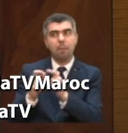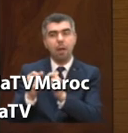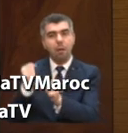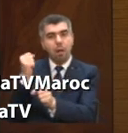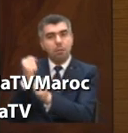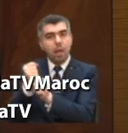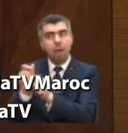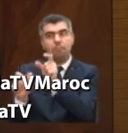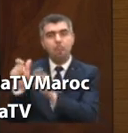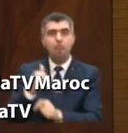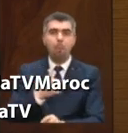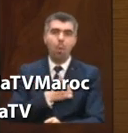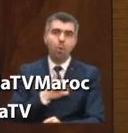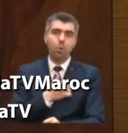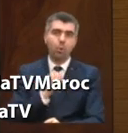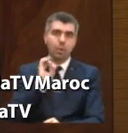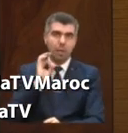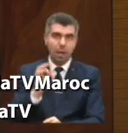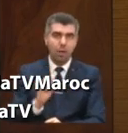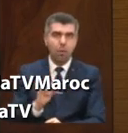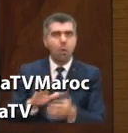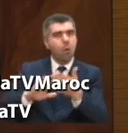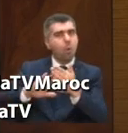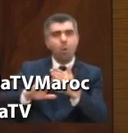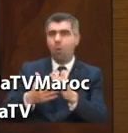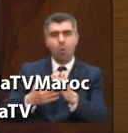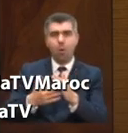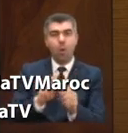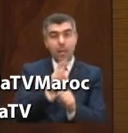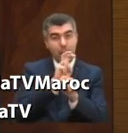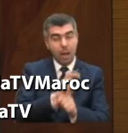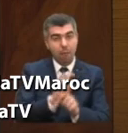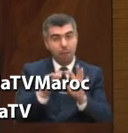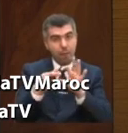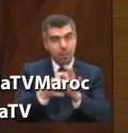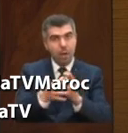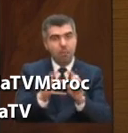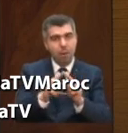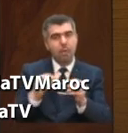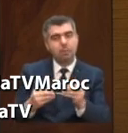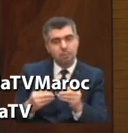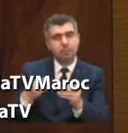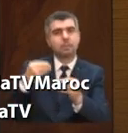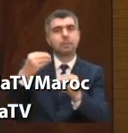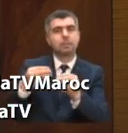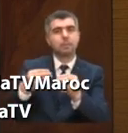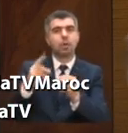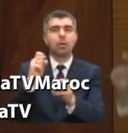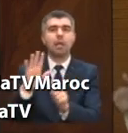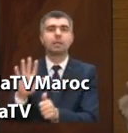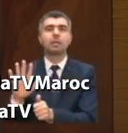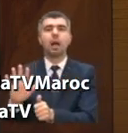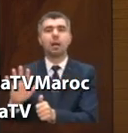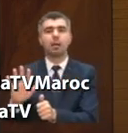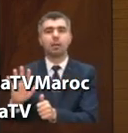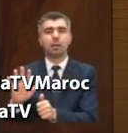مشغلين ذاتيين ماشي أشخاص معنويين، كل الديون المتعلقة بهذه المرحلة ستتم جدولتها حتى